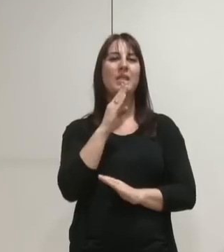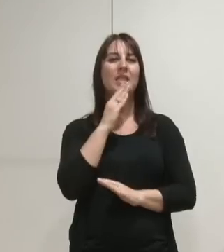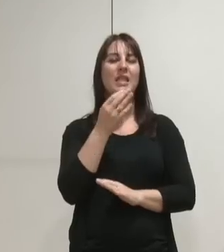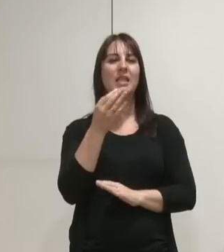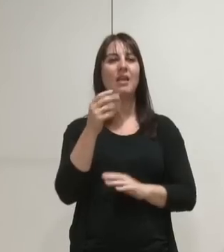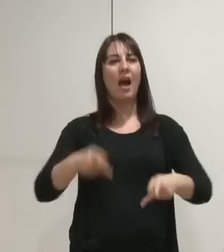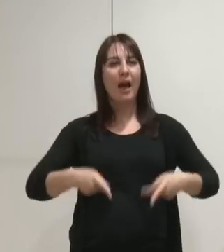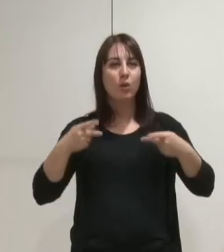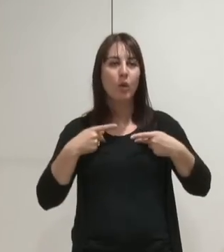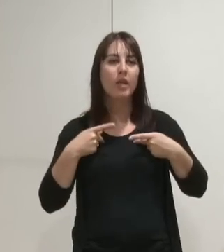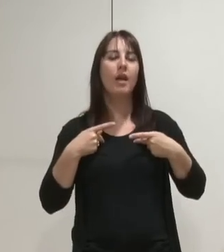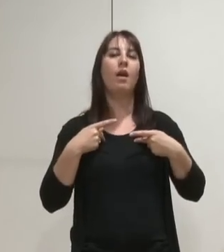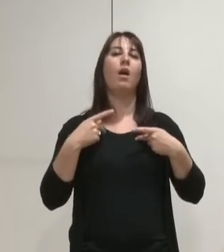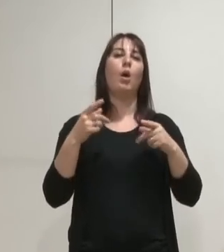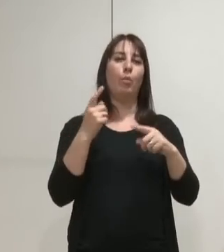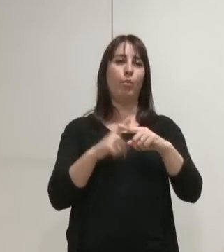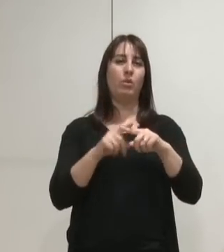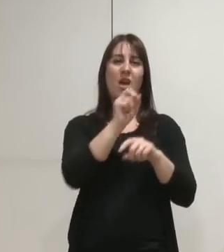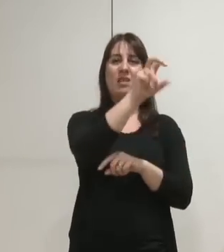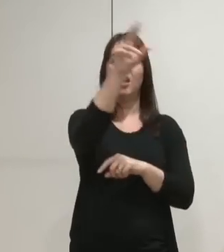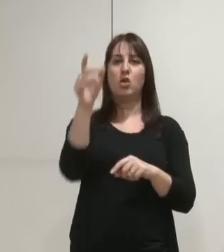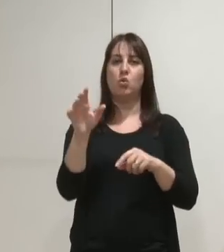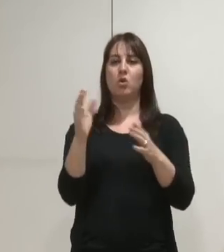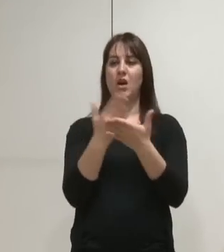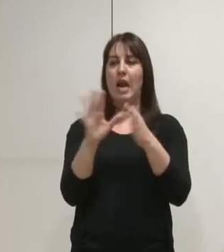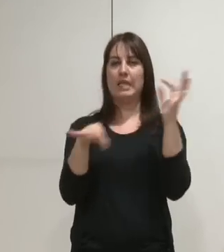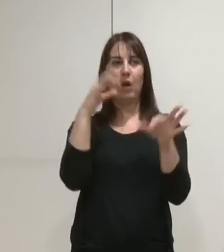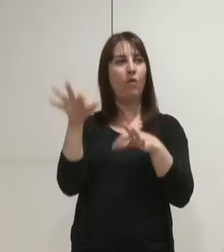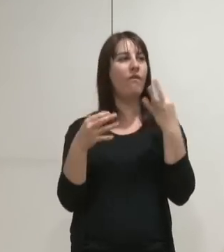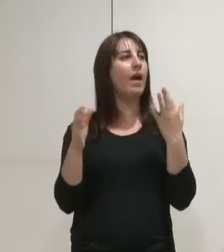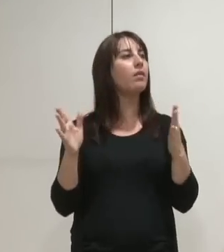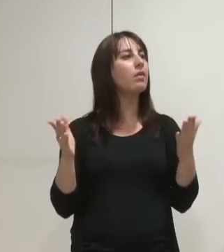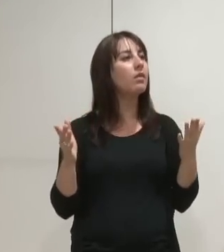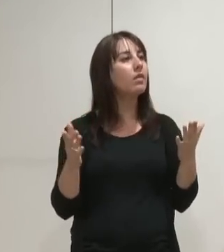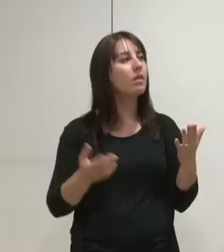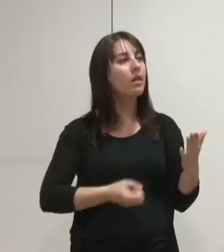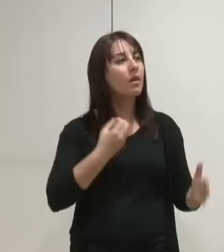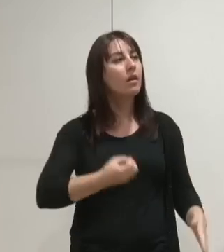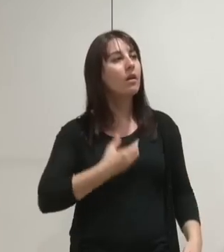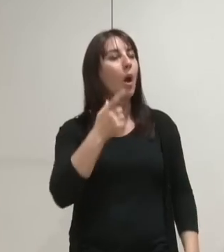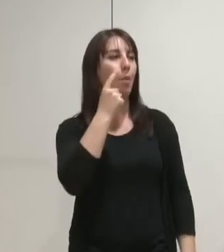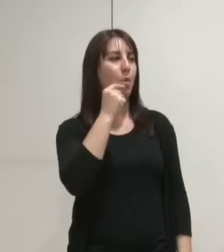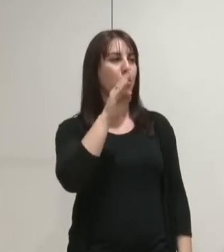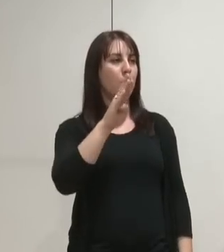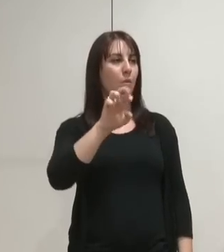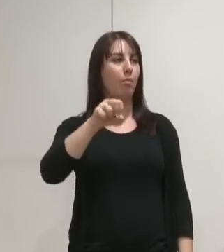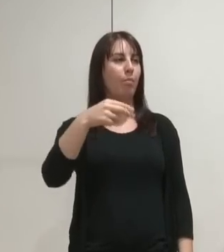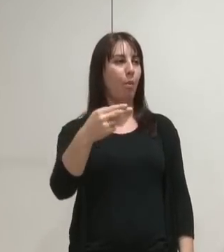éducatifs et des séjours en classe découverte qui a-t-il des interventions monsieur